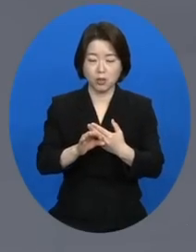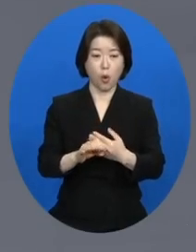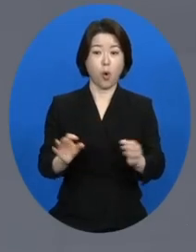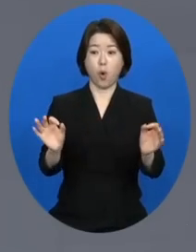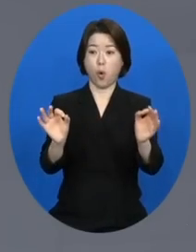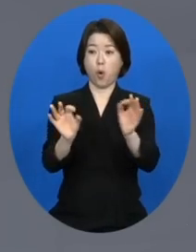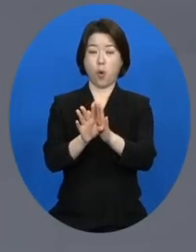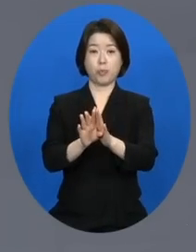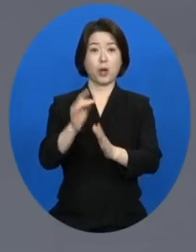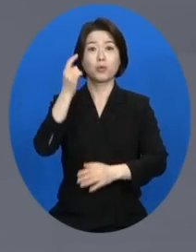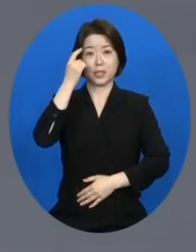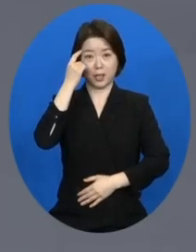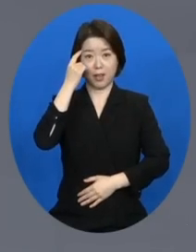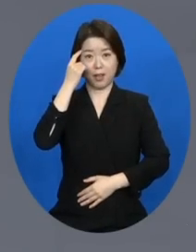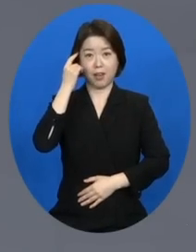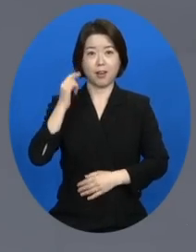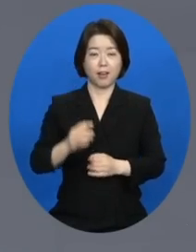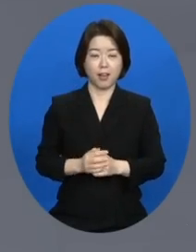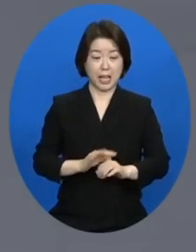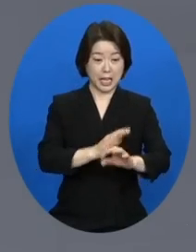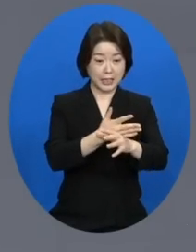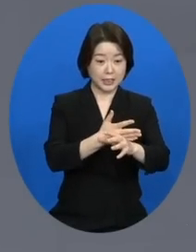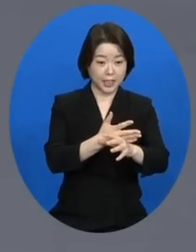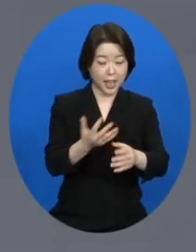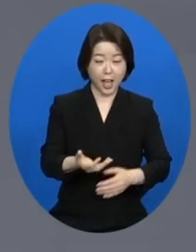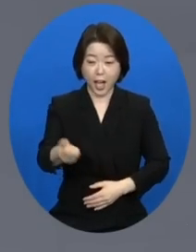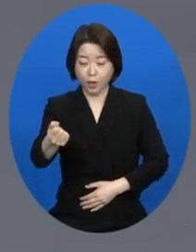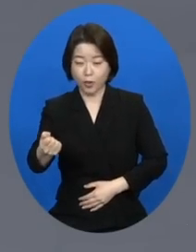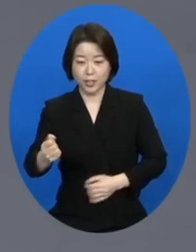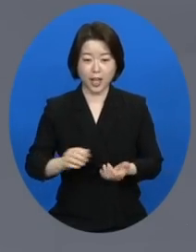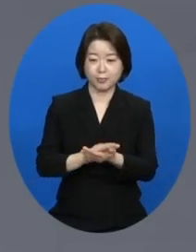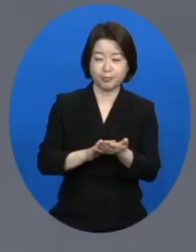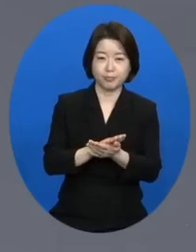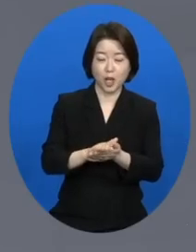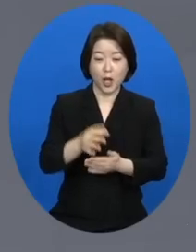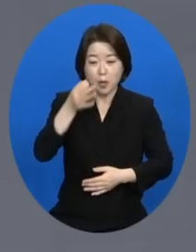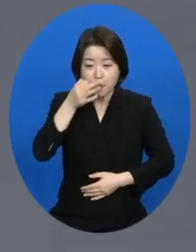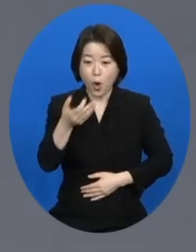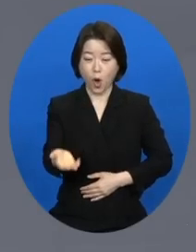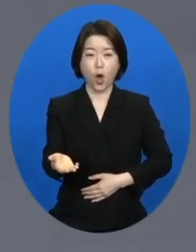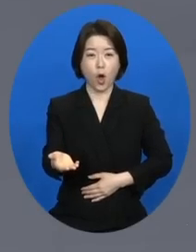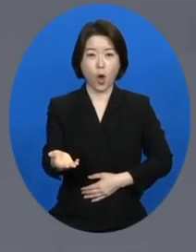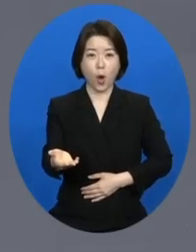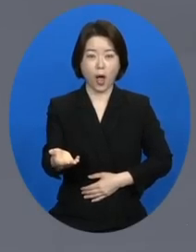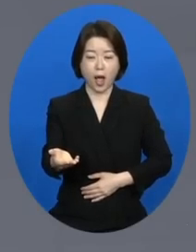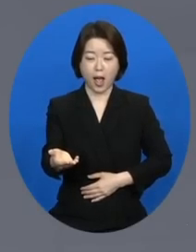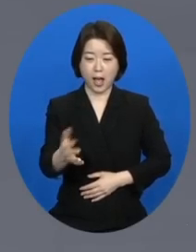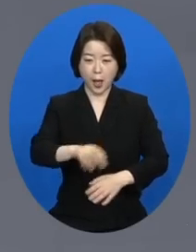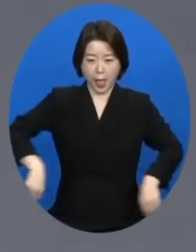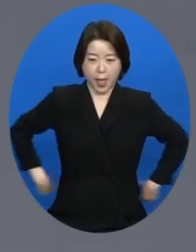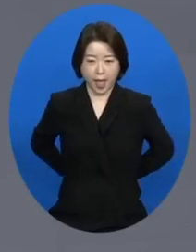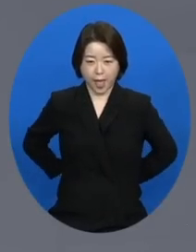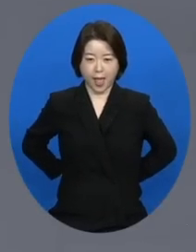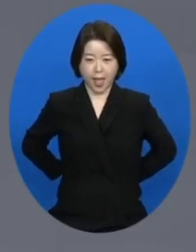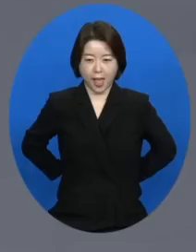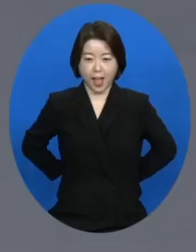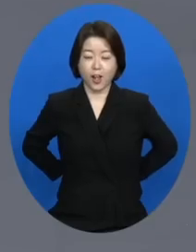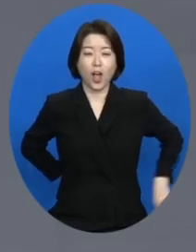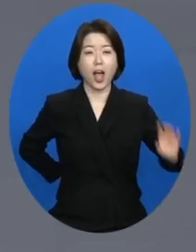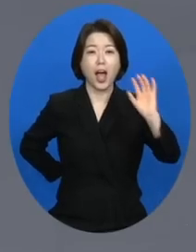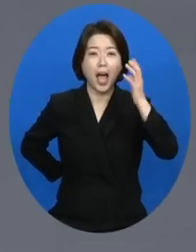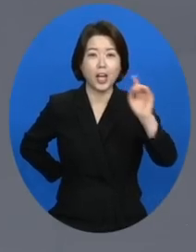없다라고 생각을 합니다. 장난감을 갖고 있다가 보여주고 아이의 눈을 딱 숨기면, 장난감을 숨기면